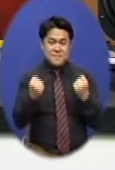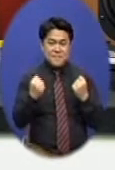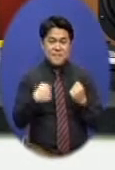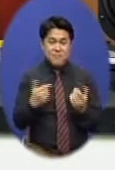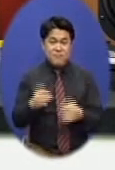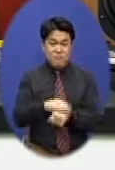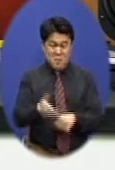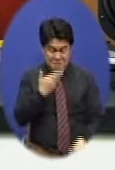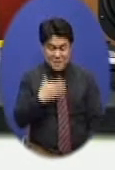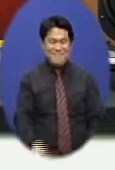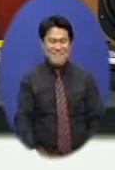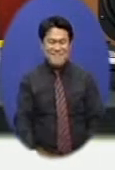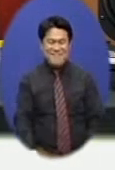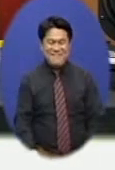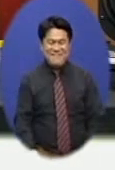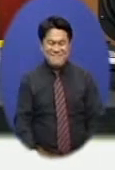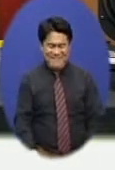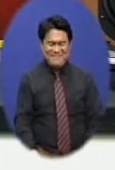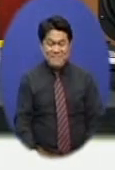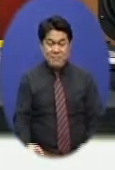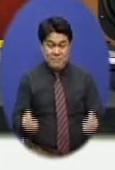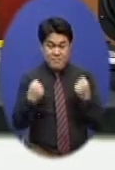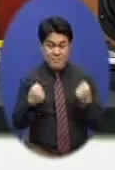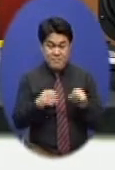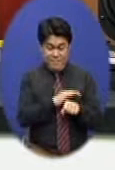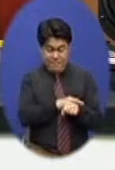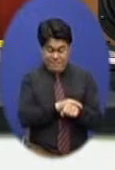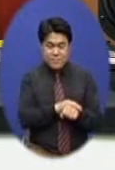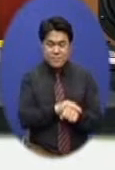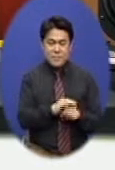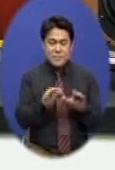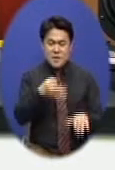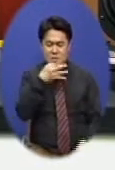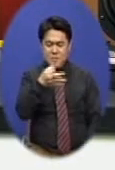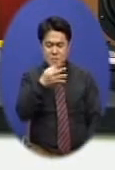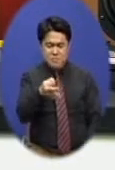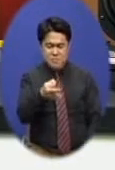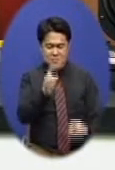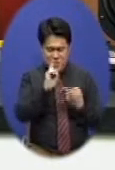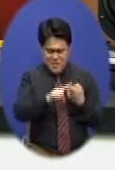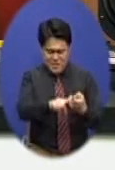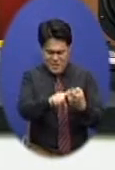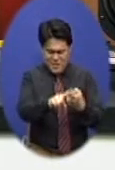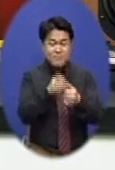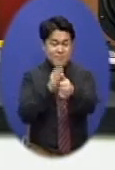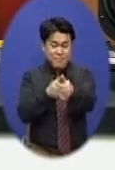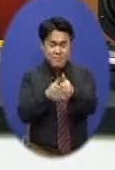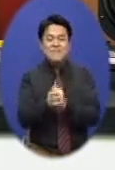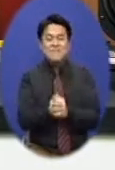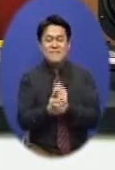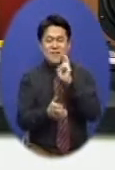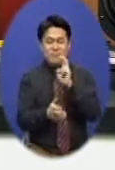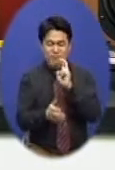건강해야지 또 일도 안 합니까? 그렇죠. 네, 그렇죠. 예. 건강 계속 유지하셔가지고요. 지금 예, 예. 목소리도 쭉 유지하셨으면 좋겠습니다. 예, 그래요.